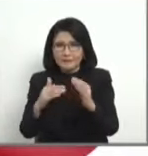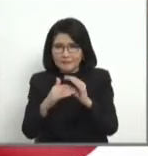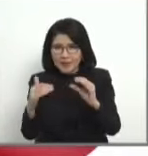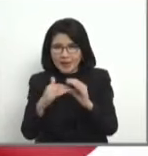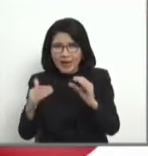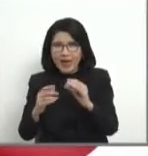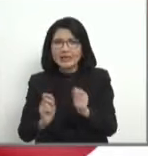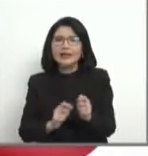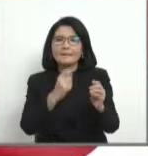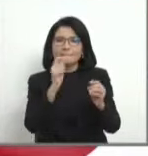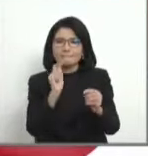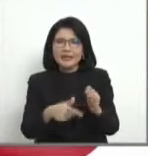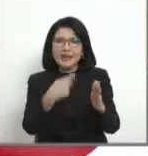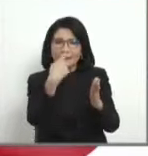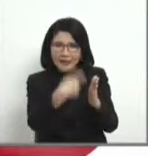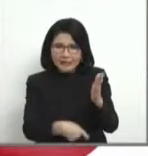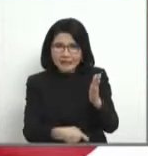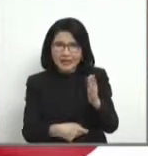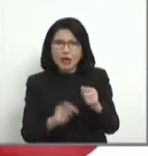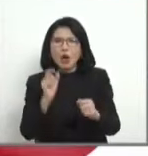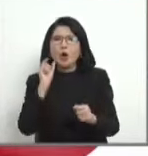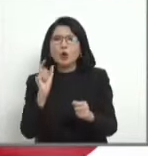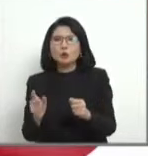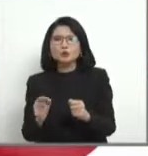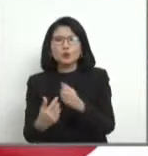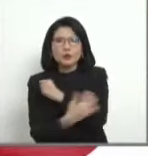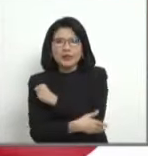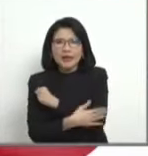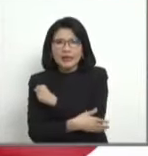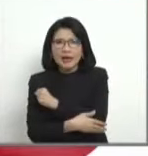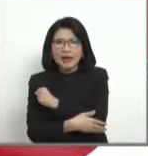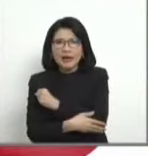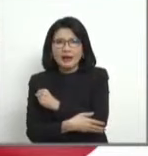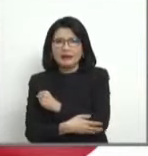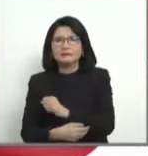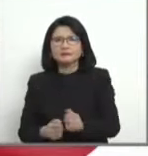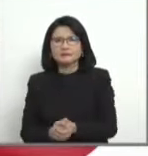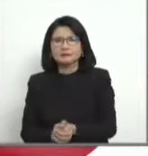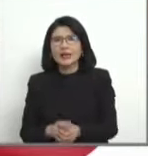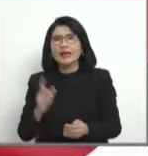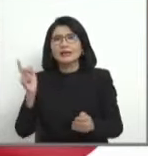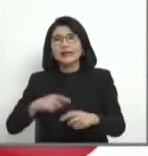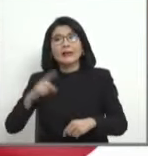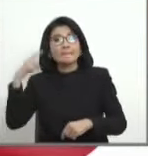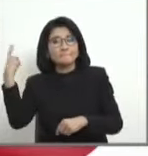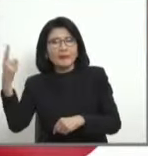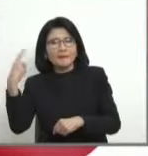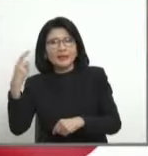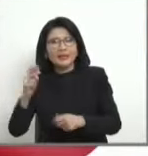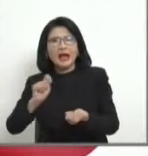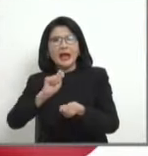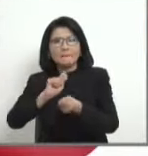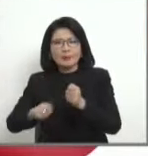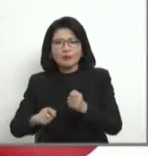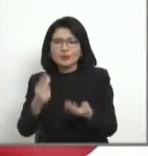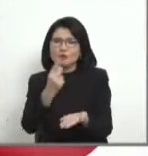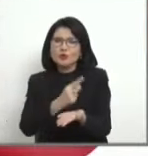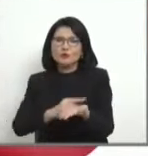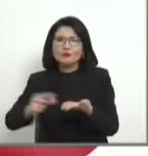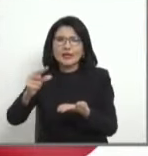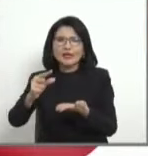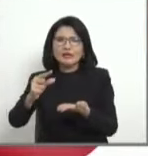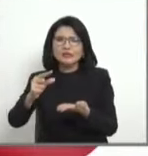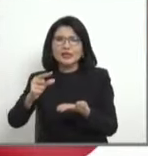memberikan pajak bagi negara, tapi bukan pendapatan ketika mereka sedang sekolah. Jadi negara menciptakan universitas